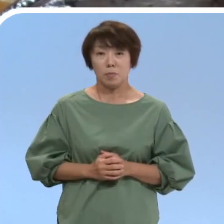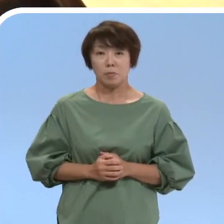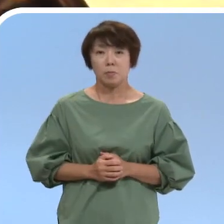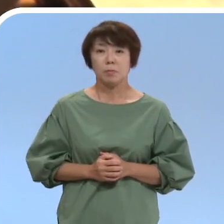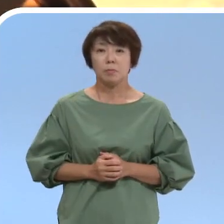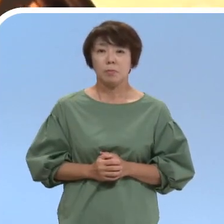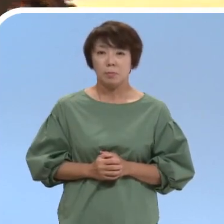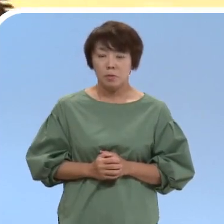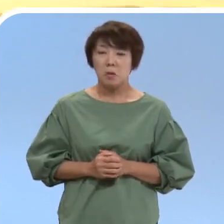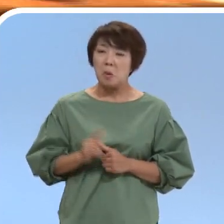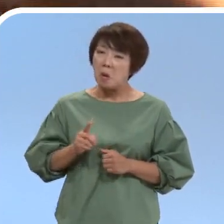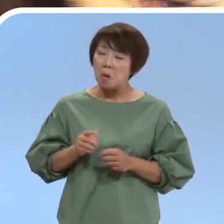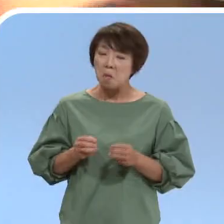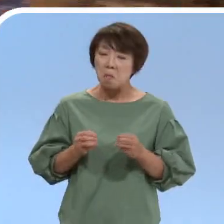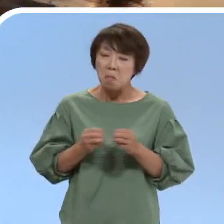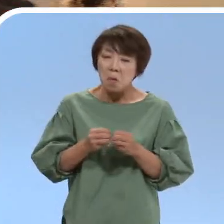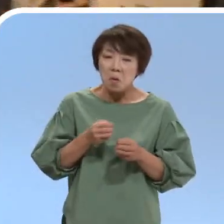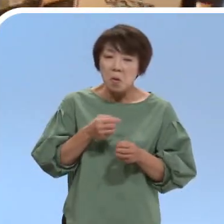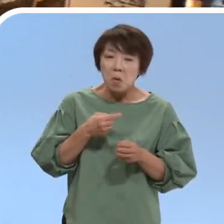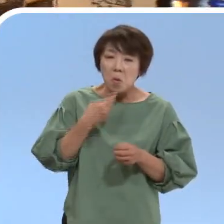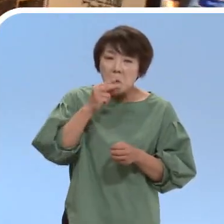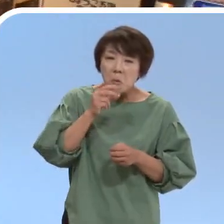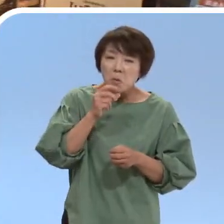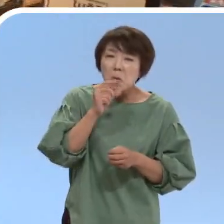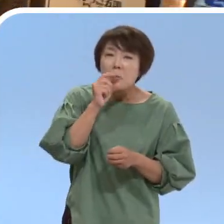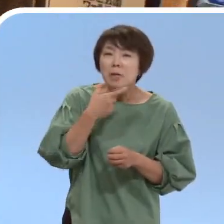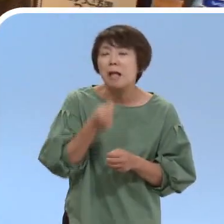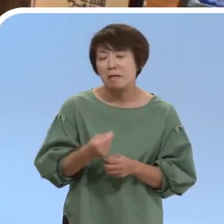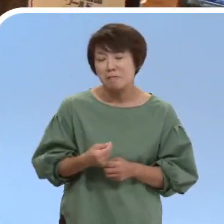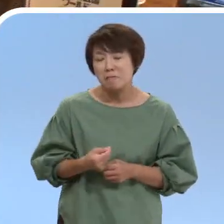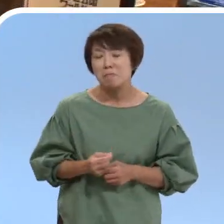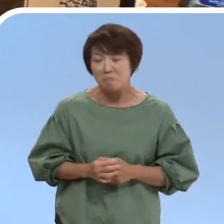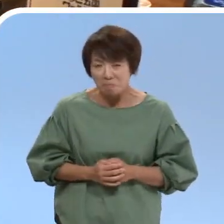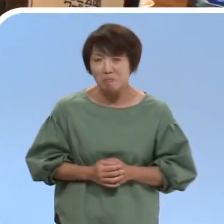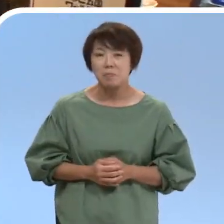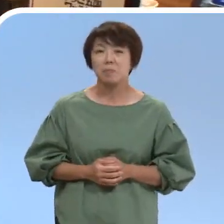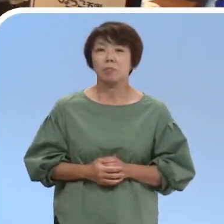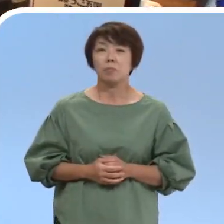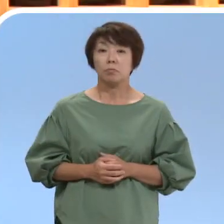。これはちょっとこう行きたいんですけど。 そうです。